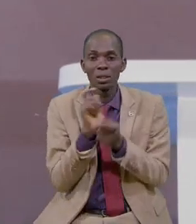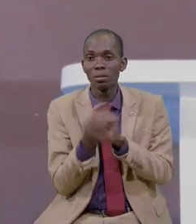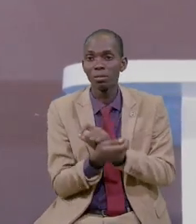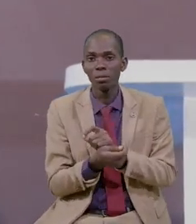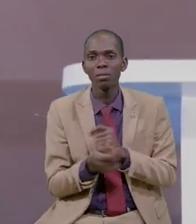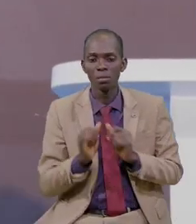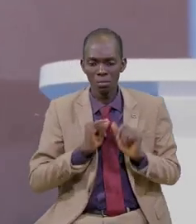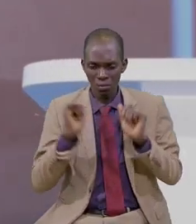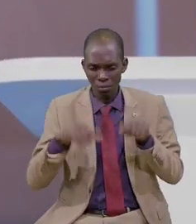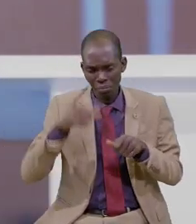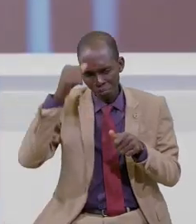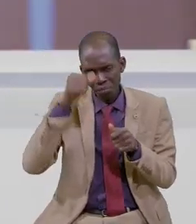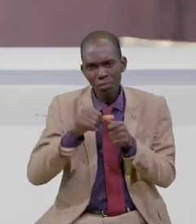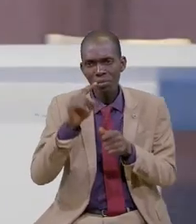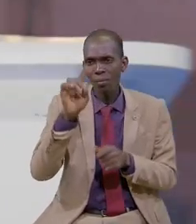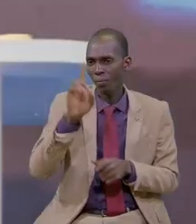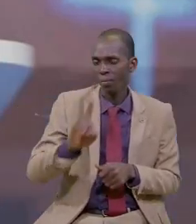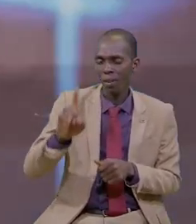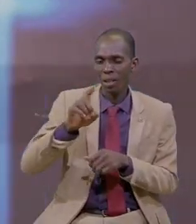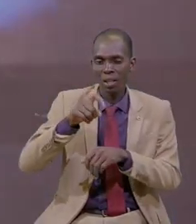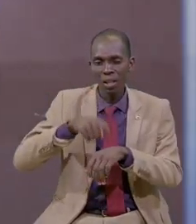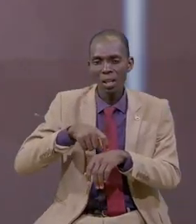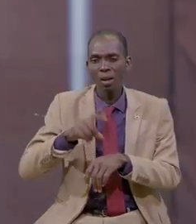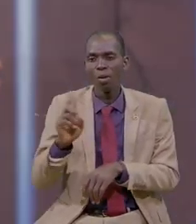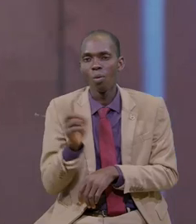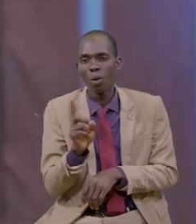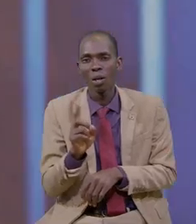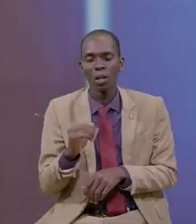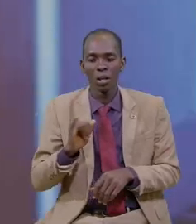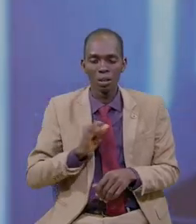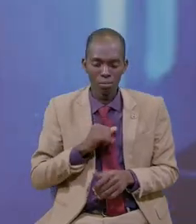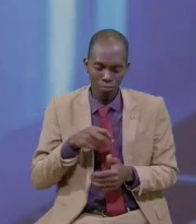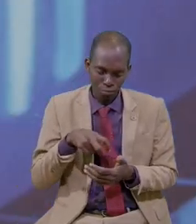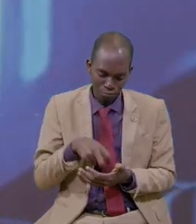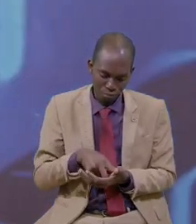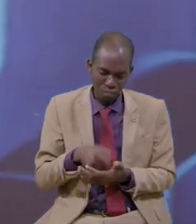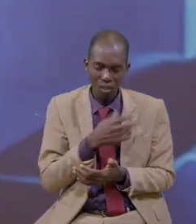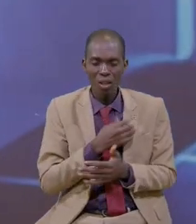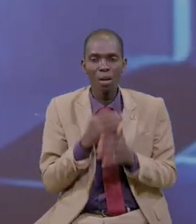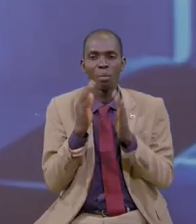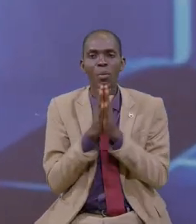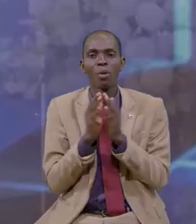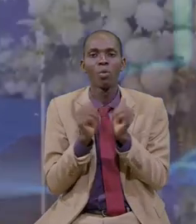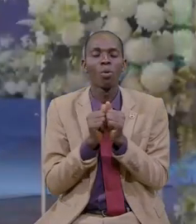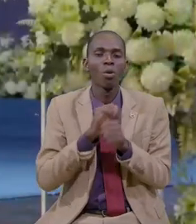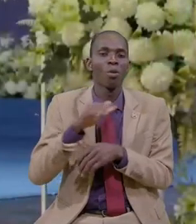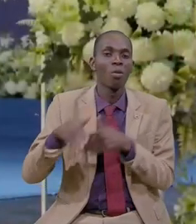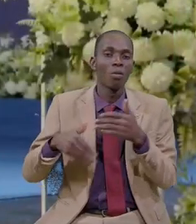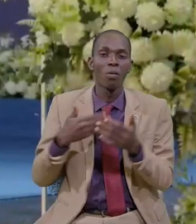Je peux même vous donner la date, l'heure, où je m'étais agenouillé, où j'ai prié de tout mon